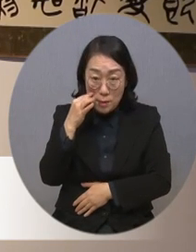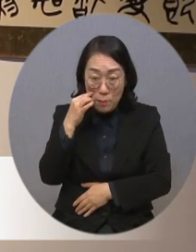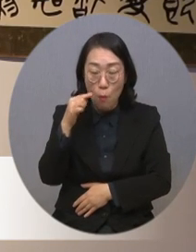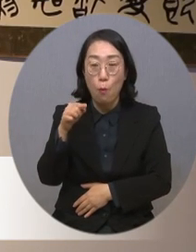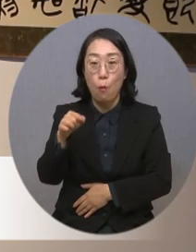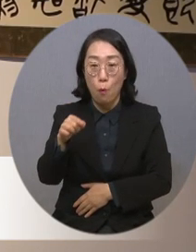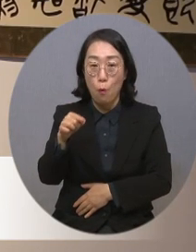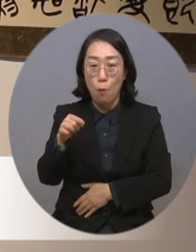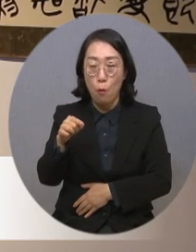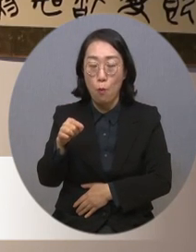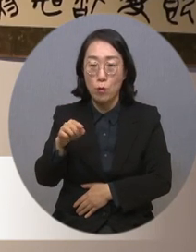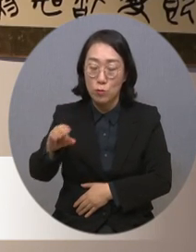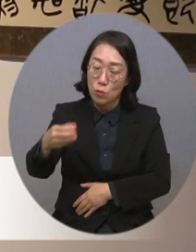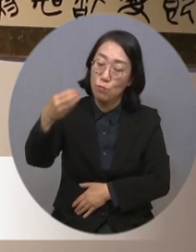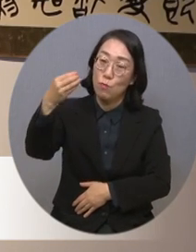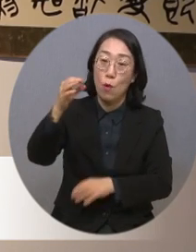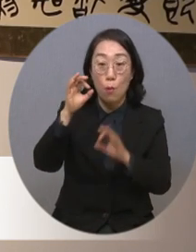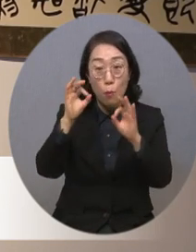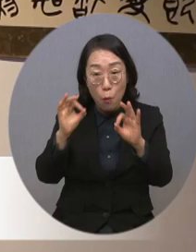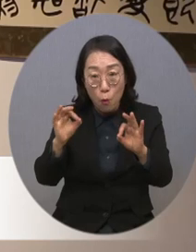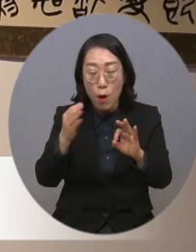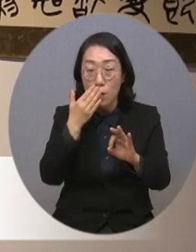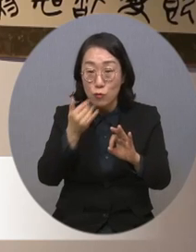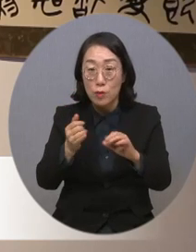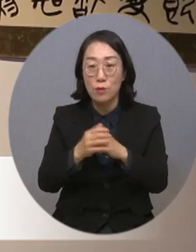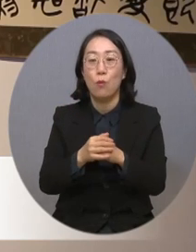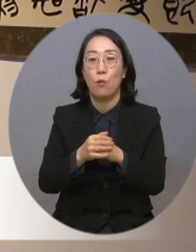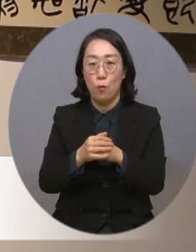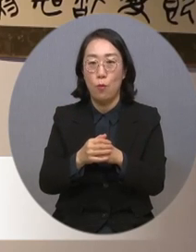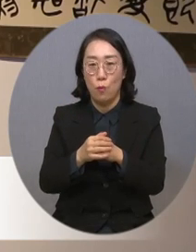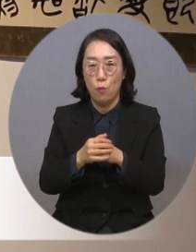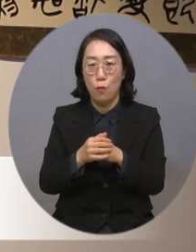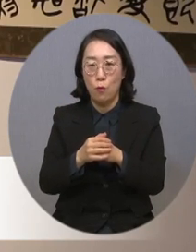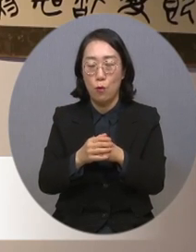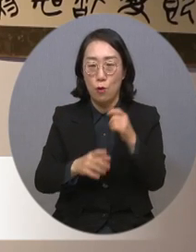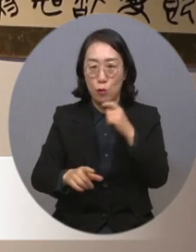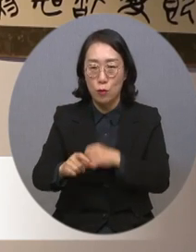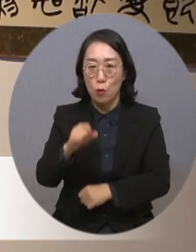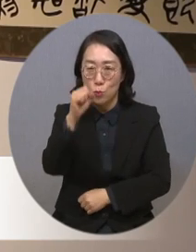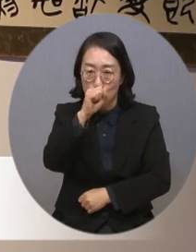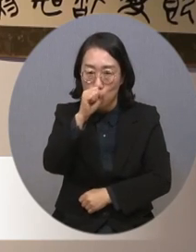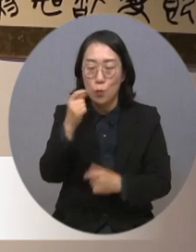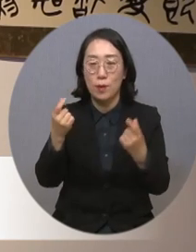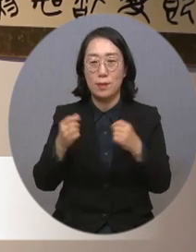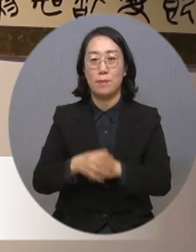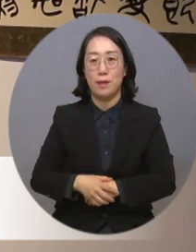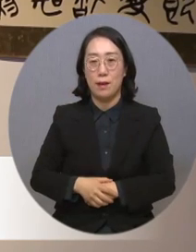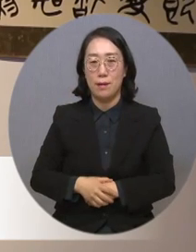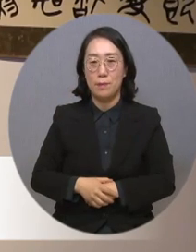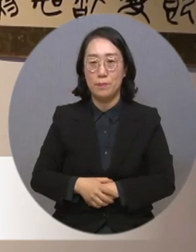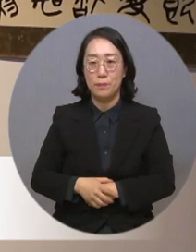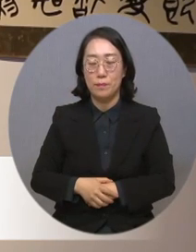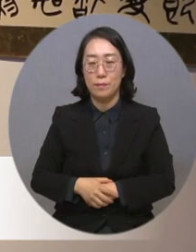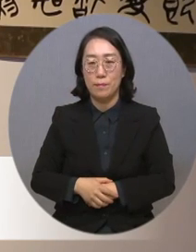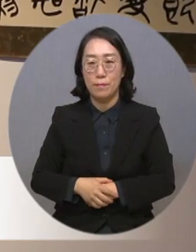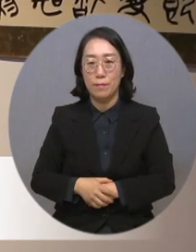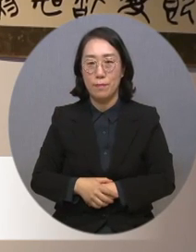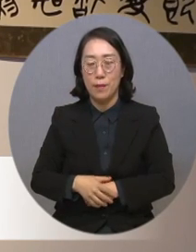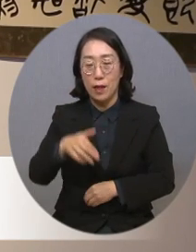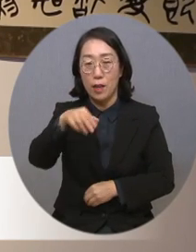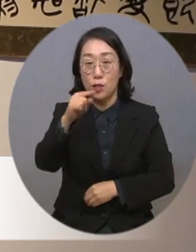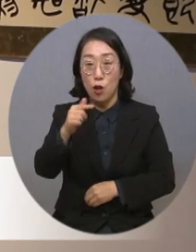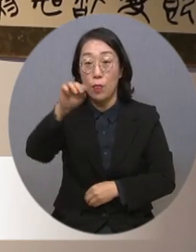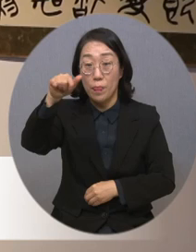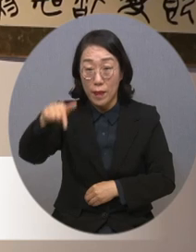실제 눈으로 보고 입체감이 있고 와서 다 하고 그러니까 아주 반응이 좋더라고요. 정각의 매력은